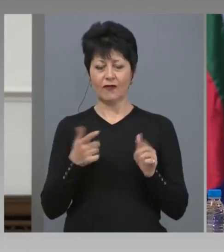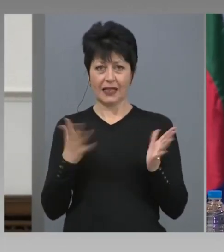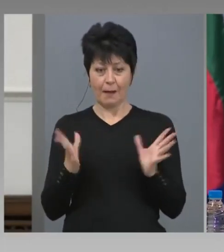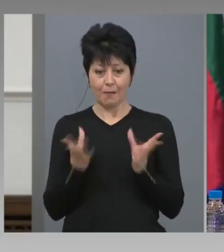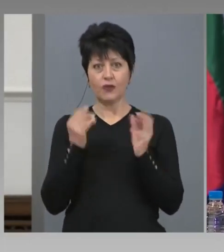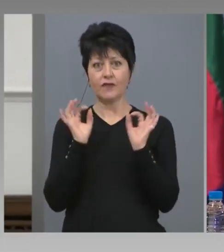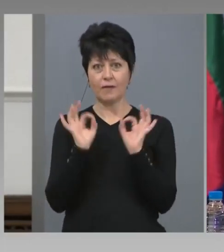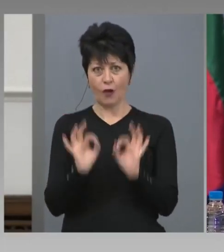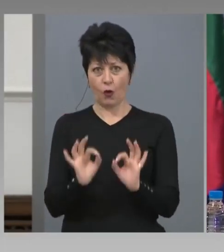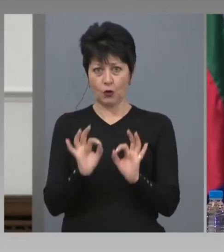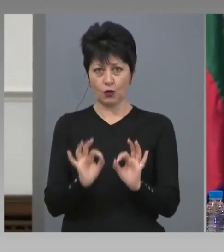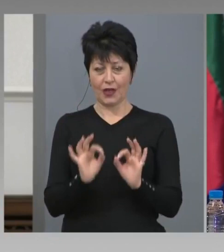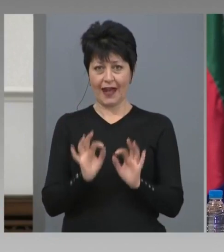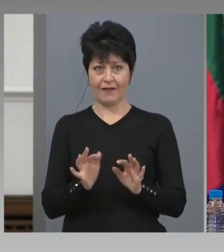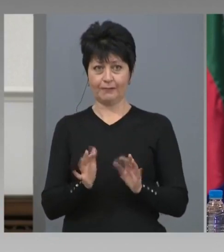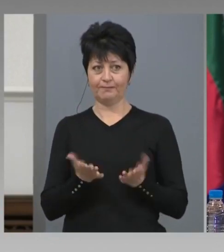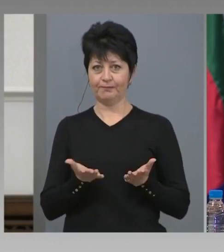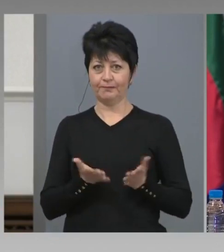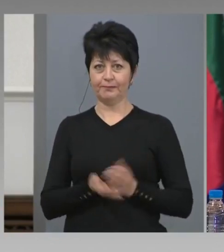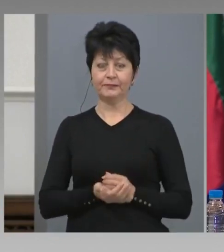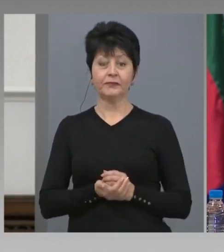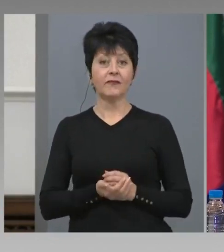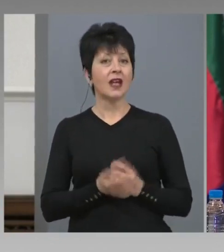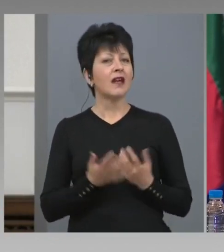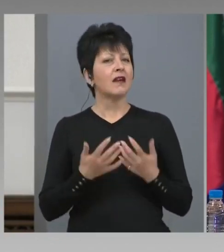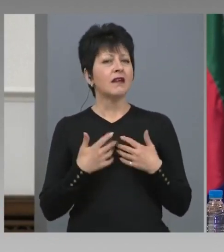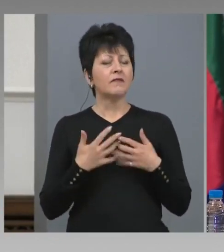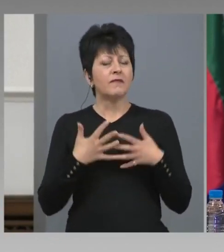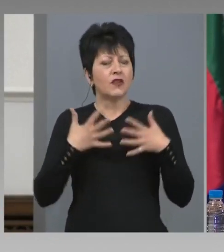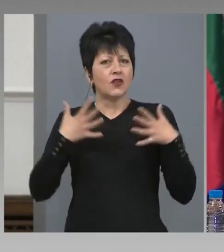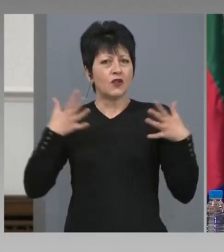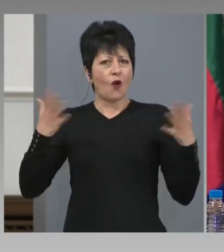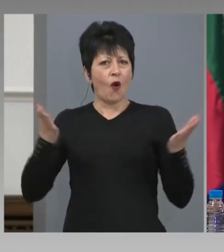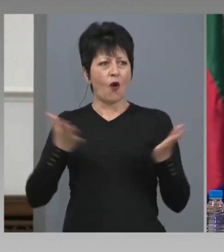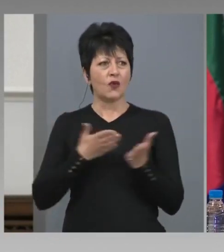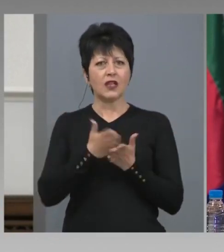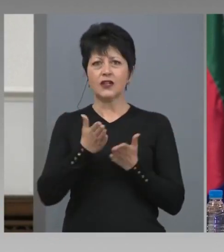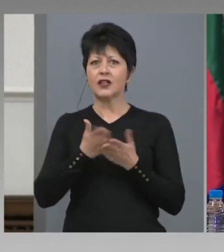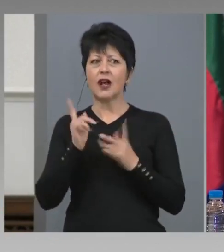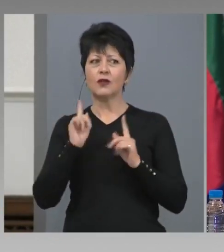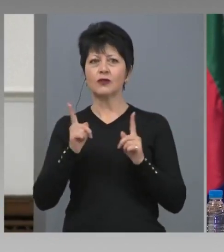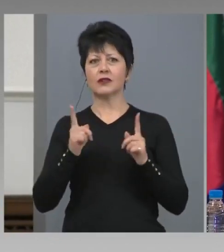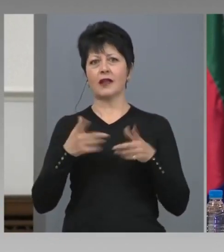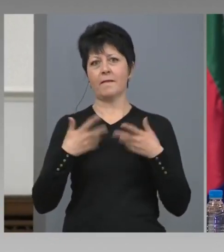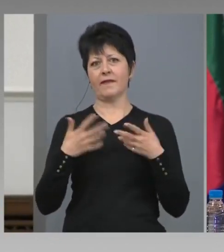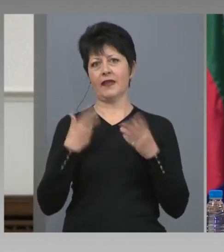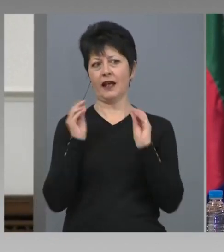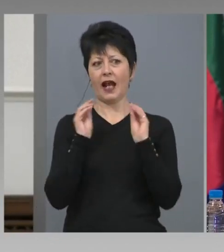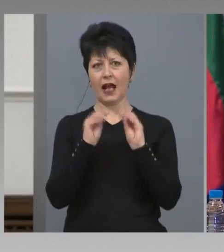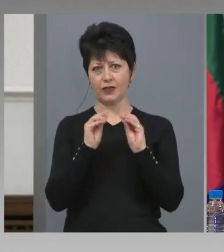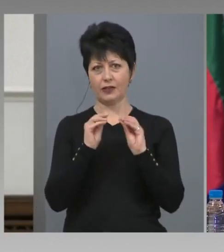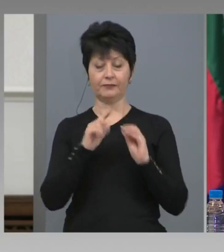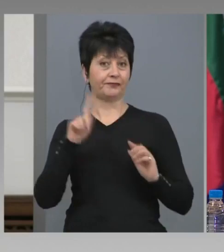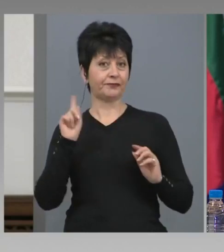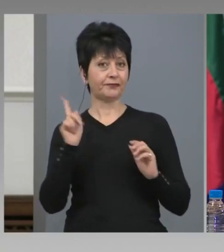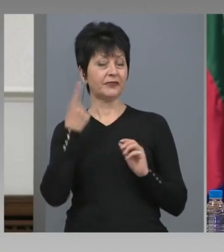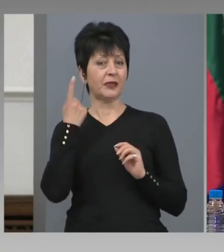уточнение. Тъй като има доста неща да кажеме, но първо професор